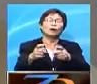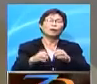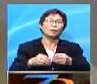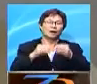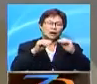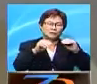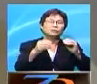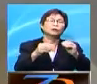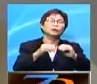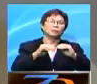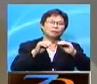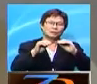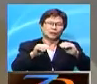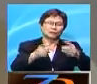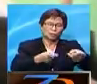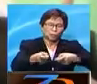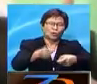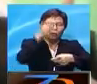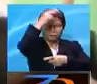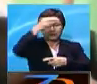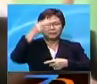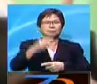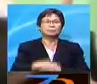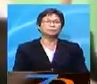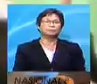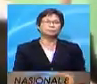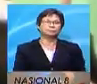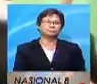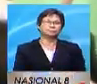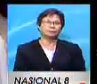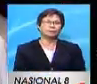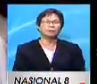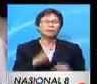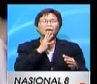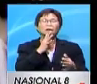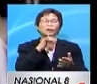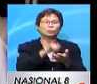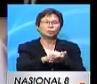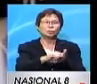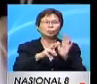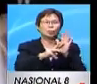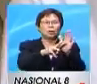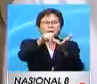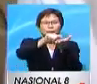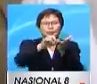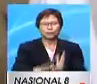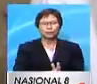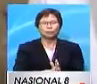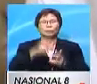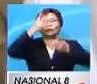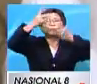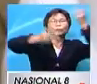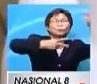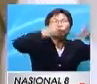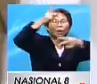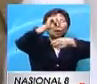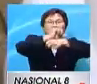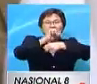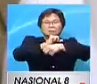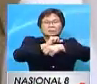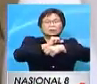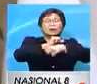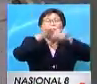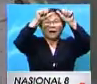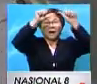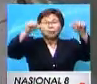sebagai pengelola Haji Beliau berkata demikian kepada wakil media yang mengiti lawatan kerja ke tanah suci